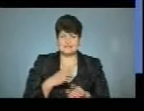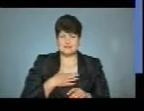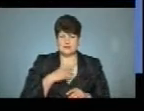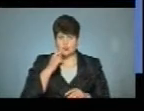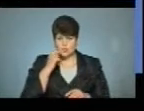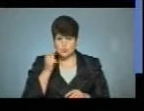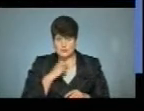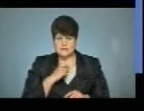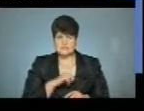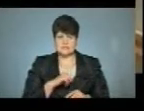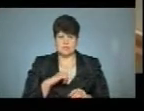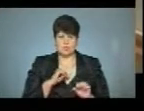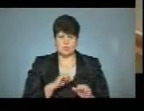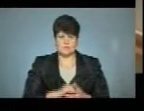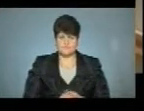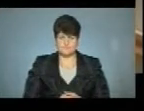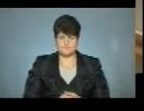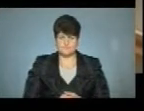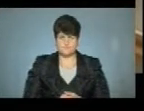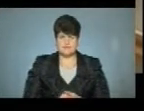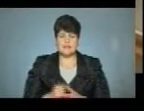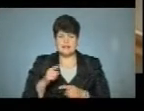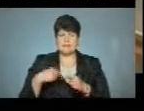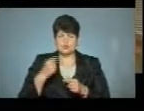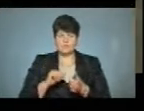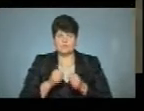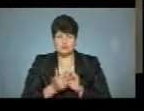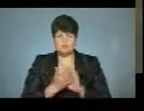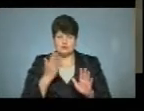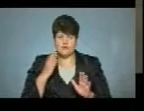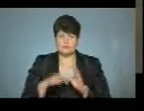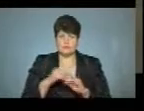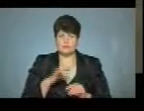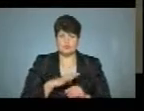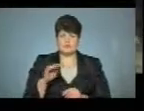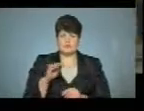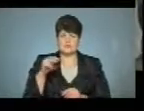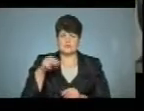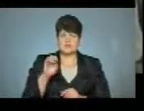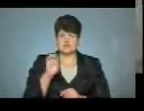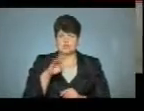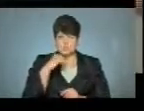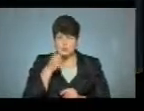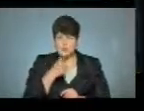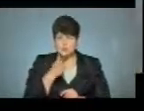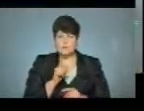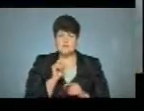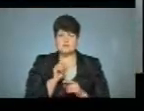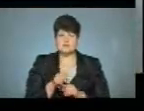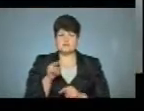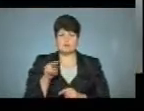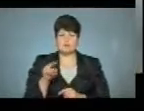Україна – Народна самооборона». Наступні позачергові вибори до Верховної Ради відбулися в жовтні 2014-го. Призначив їх